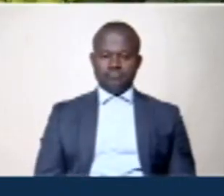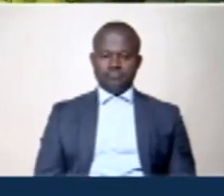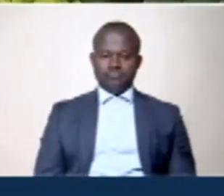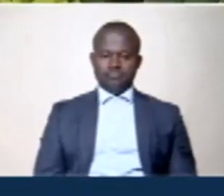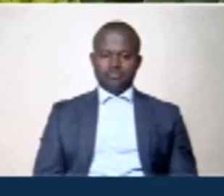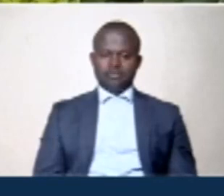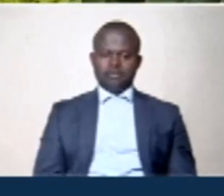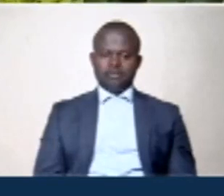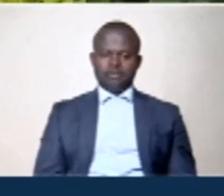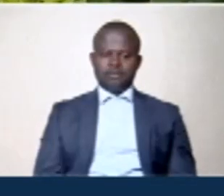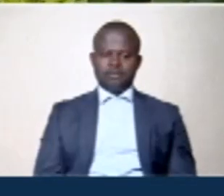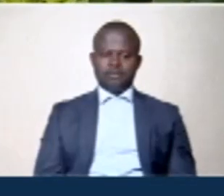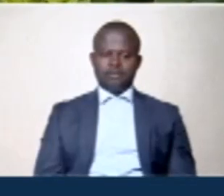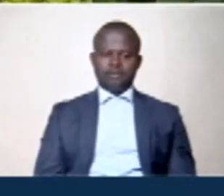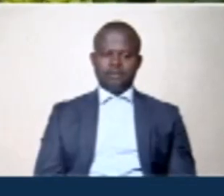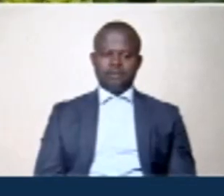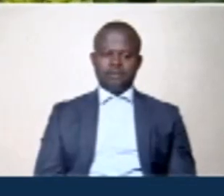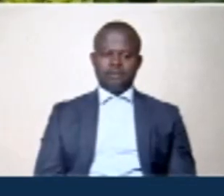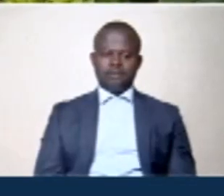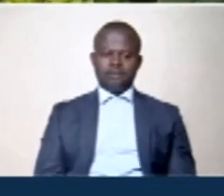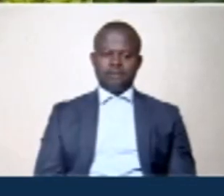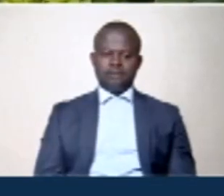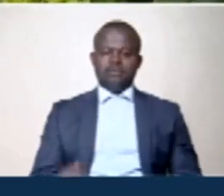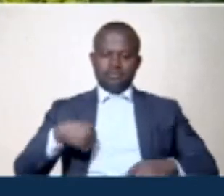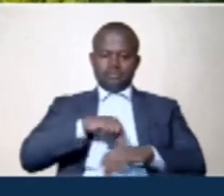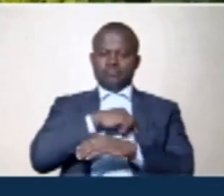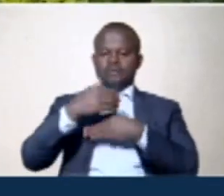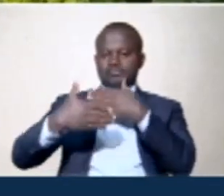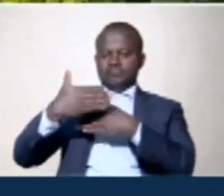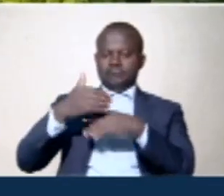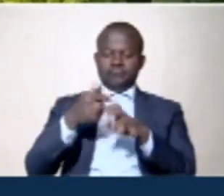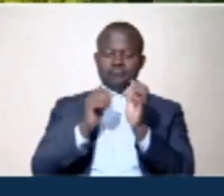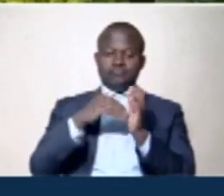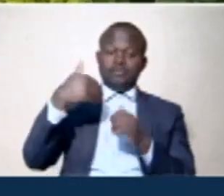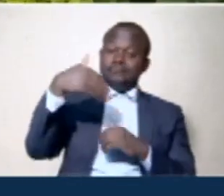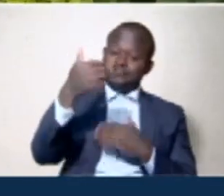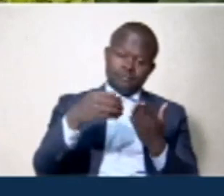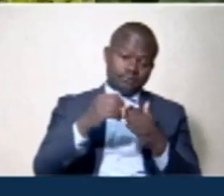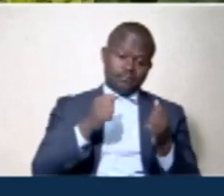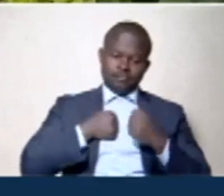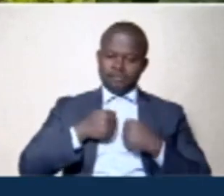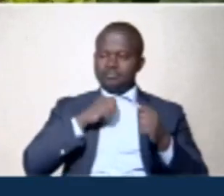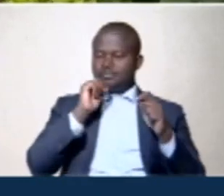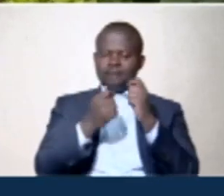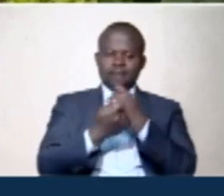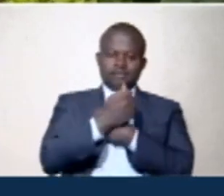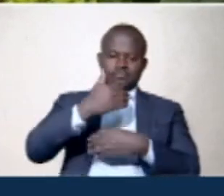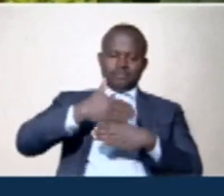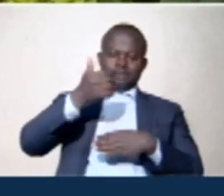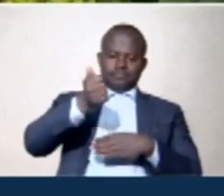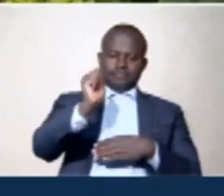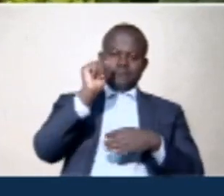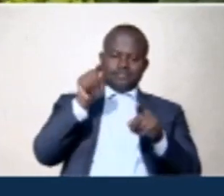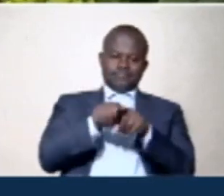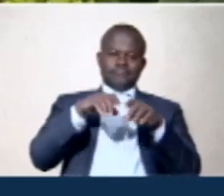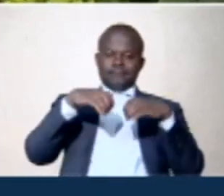toujours. Le Rwanda ne va pas changer ses frontières. Turi abaturanyi ubuziraherezo. U Rwanda ntiruzahindura imipaka yarwo,